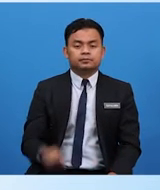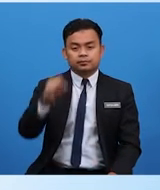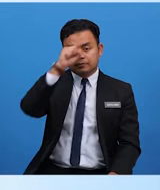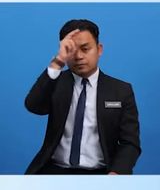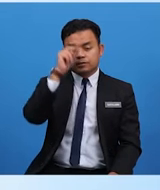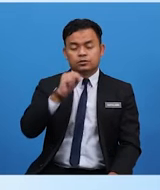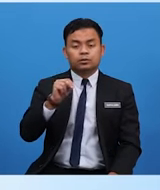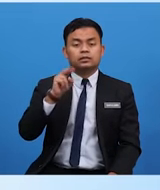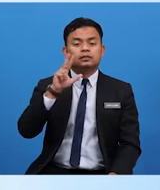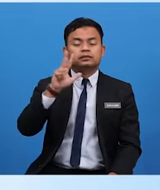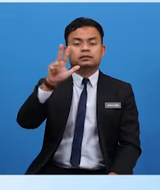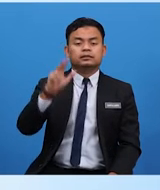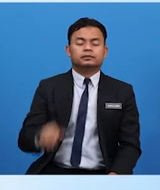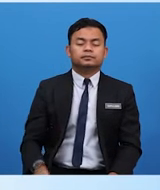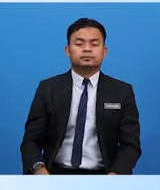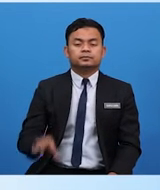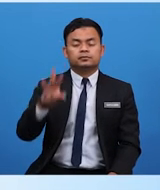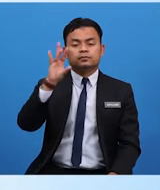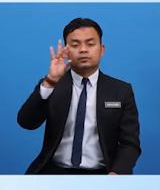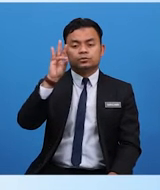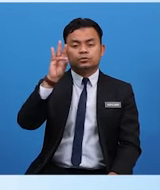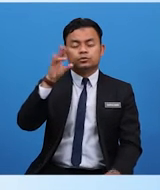soalan ketiga ialah